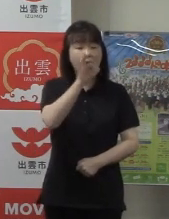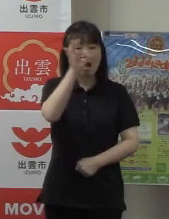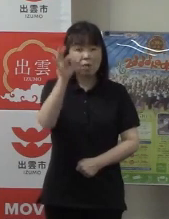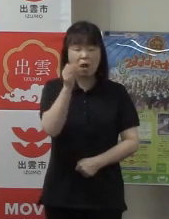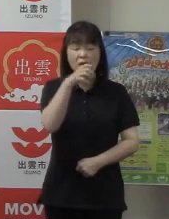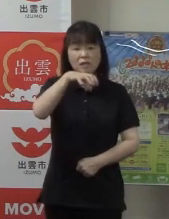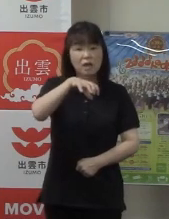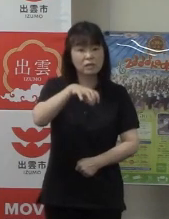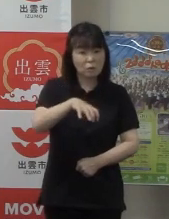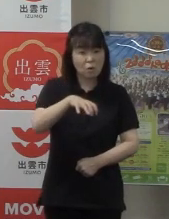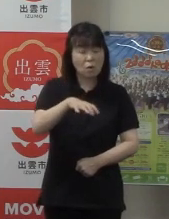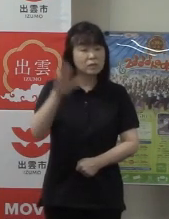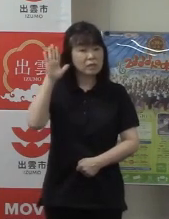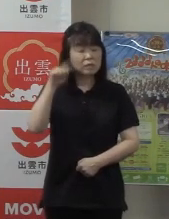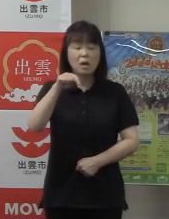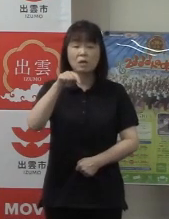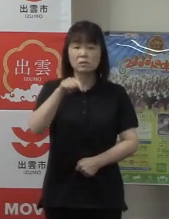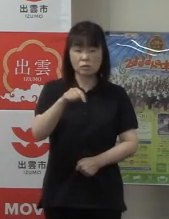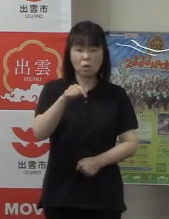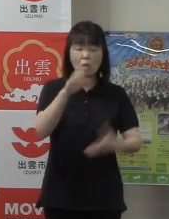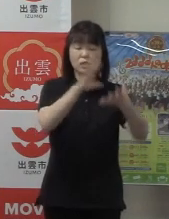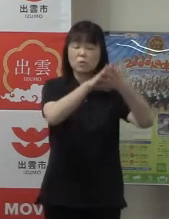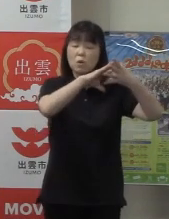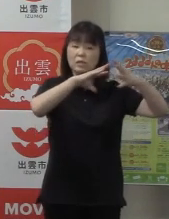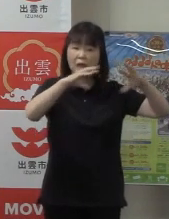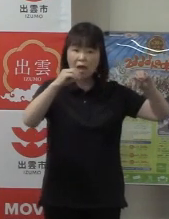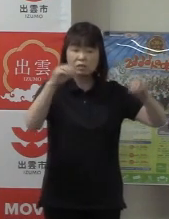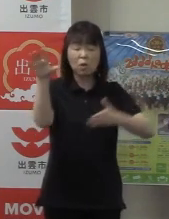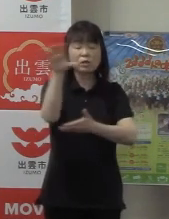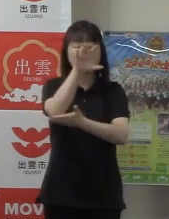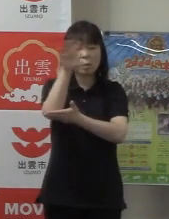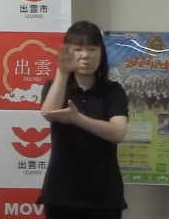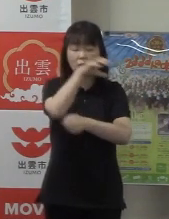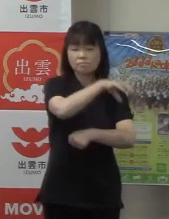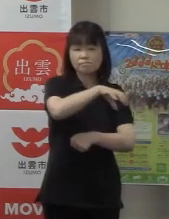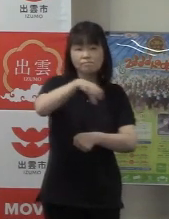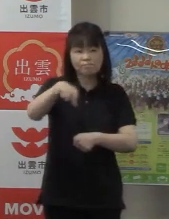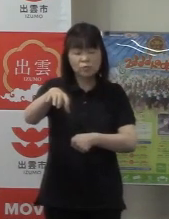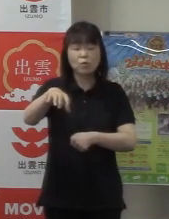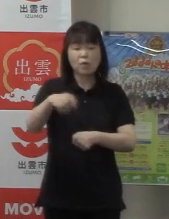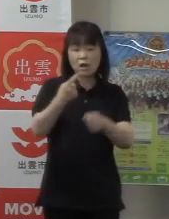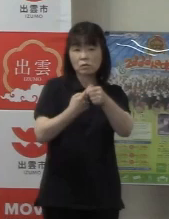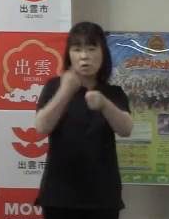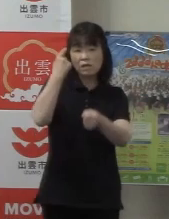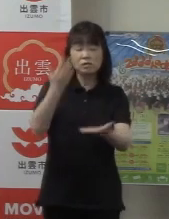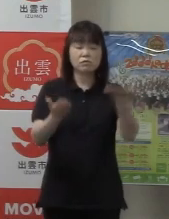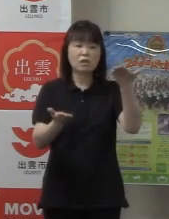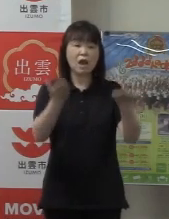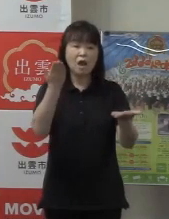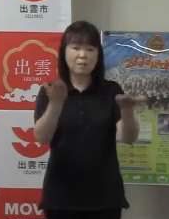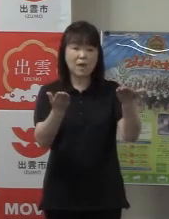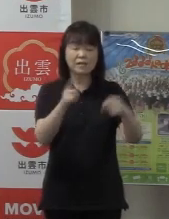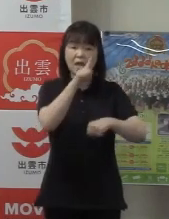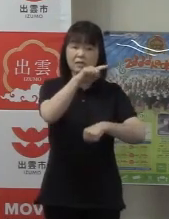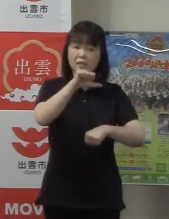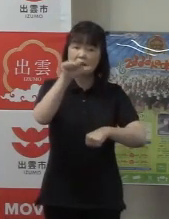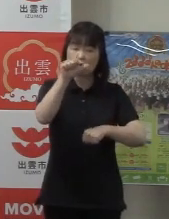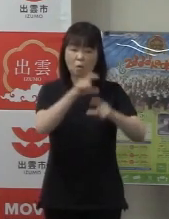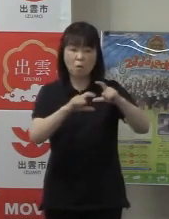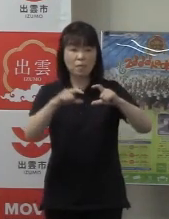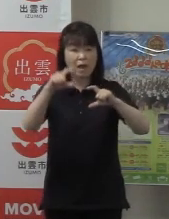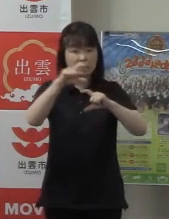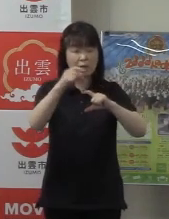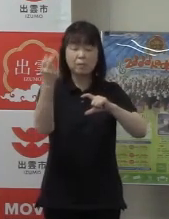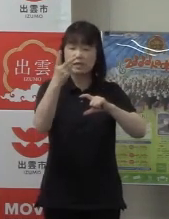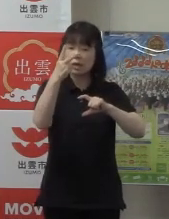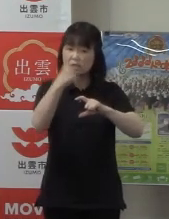も、出雲大社周辺日御碕では行動制限があった昨年に比べ、観光客数が約 1.5 倍から2倍